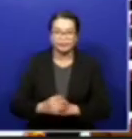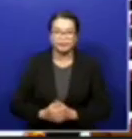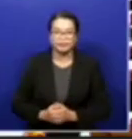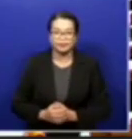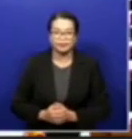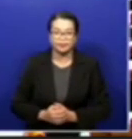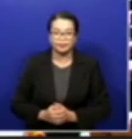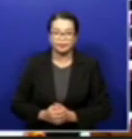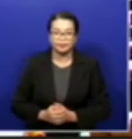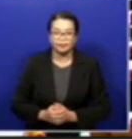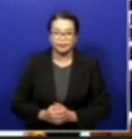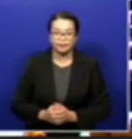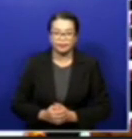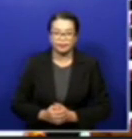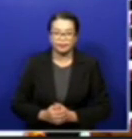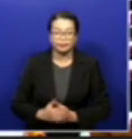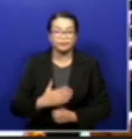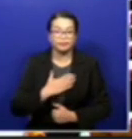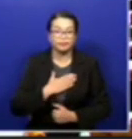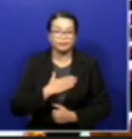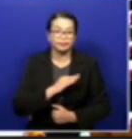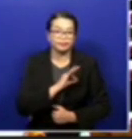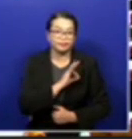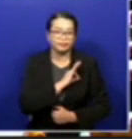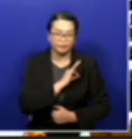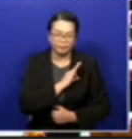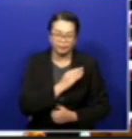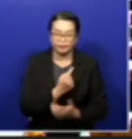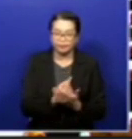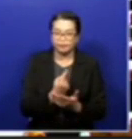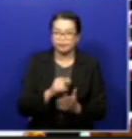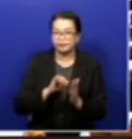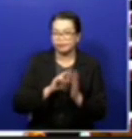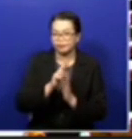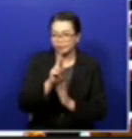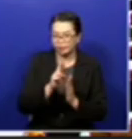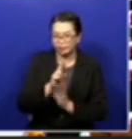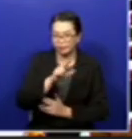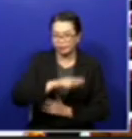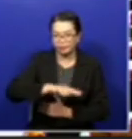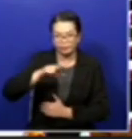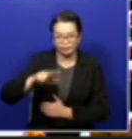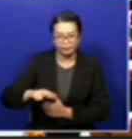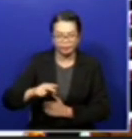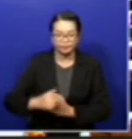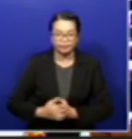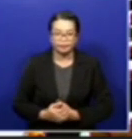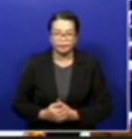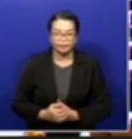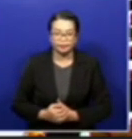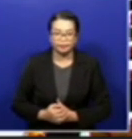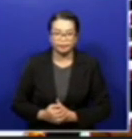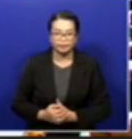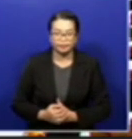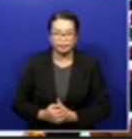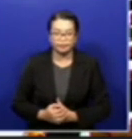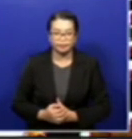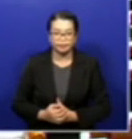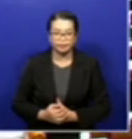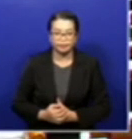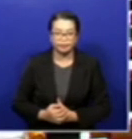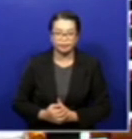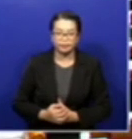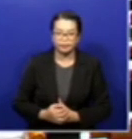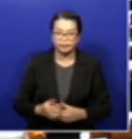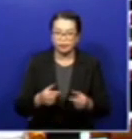เชษฐ์เชื้อเมืองพานสมาชิกสภาผู้แทนราษฎรจังหวัดเชียงรายพรรคเพื่อไทยท่านประธานที่เคารพครับรายงาน